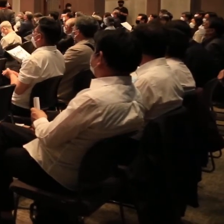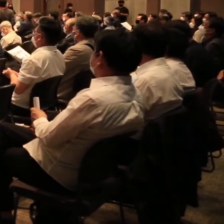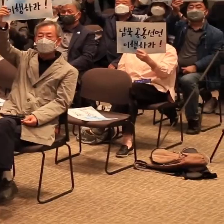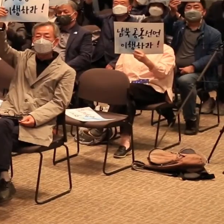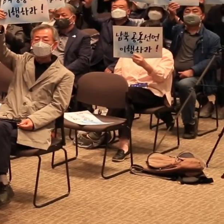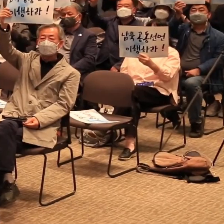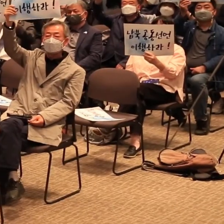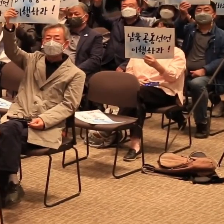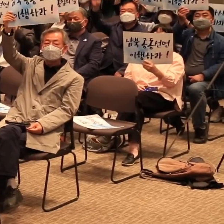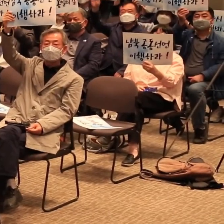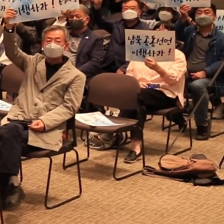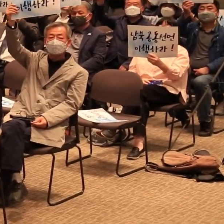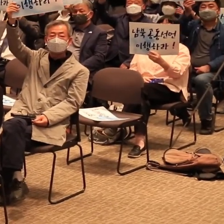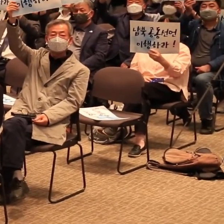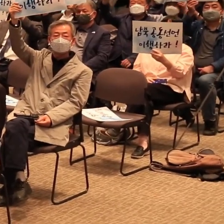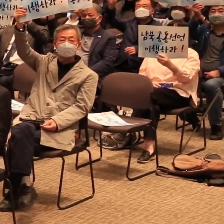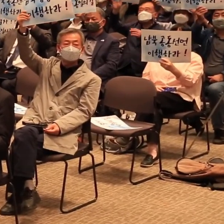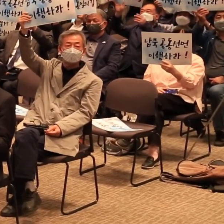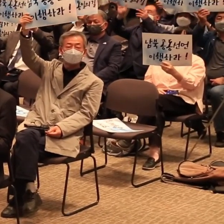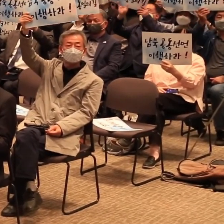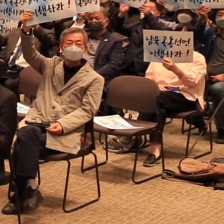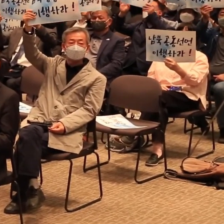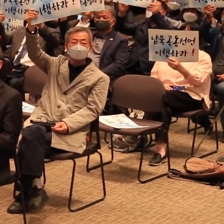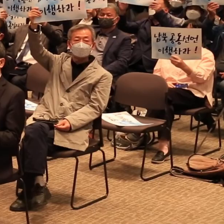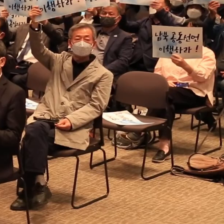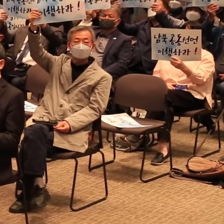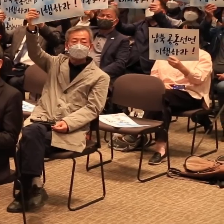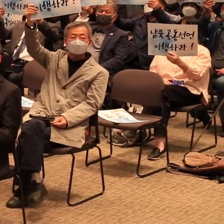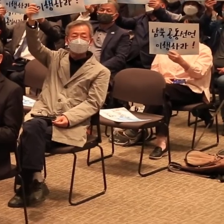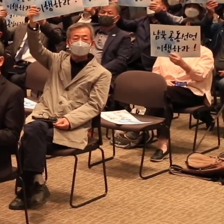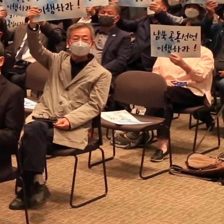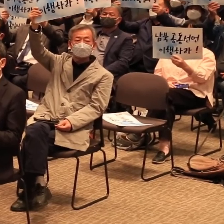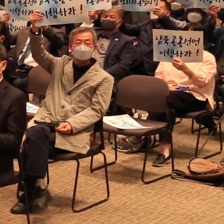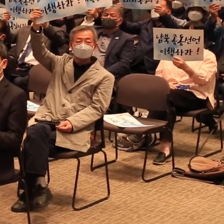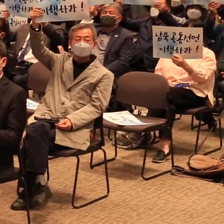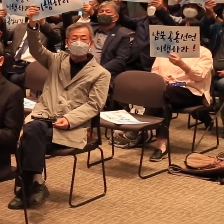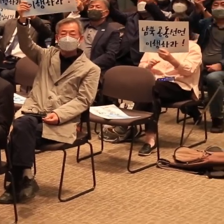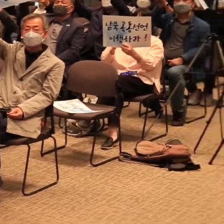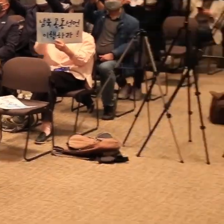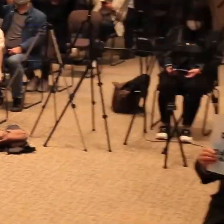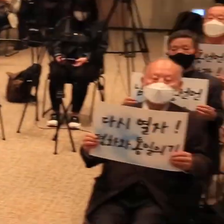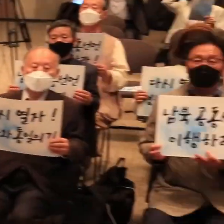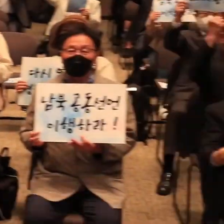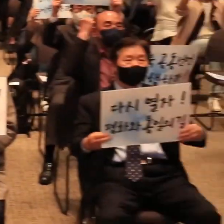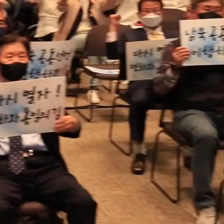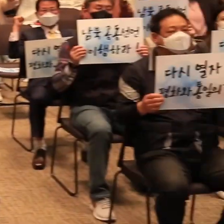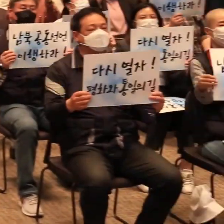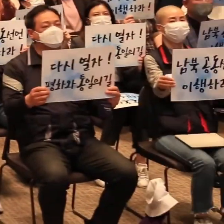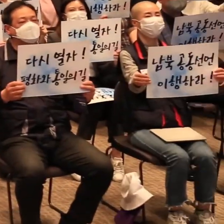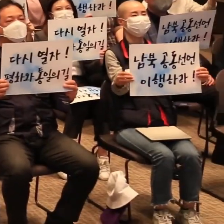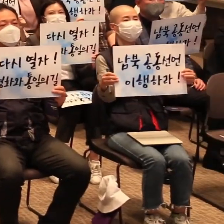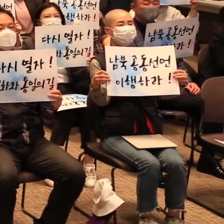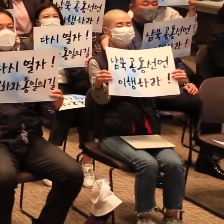남북 역사 평화 통일의 길 다시 열어내죠.